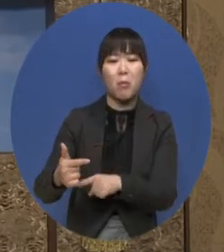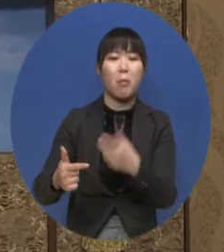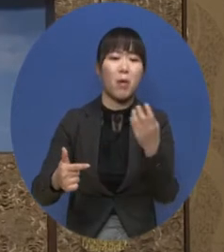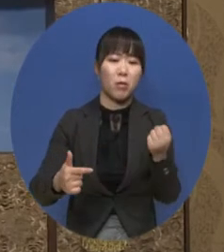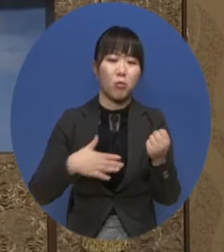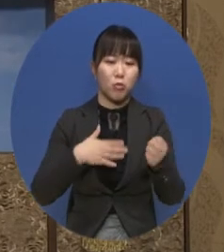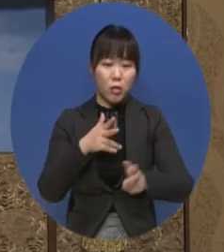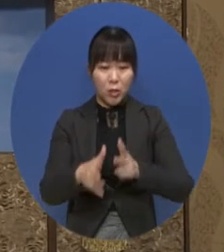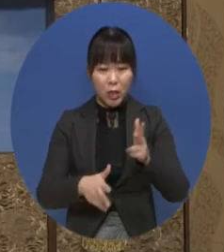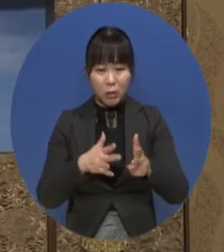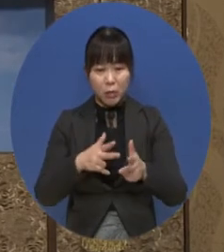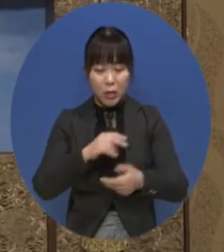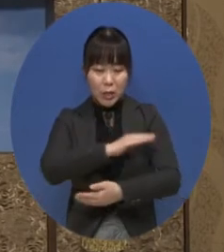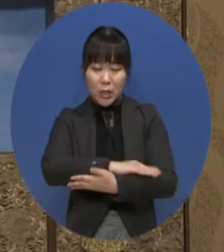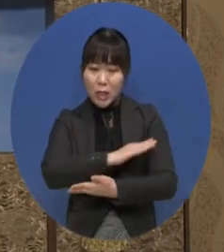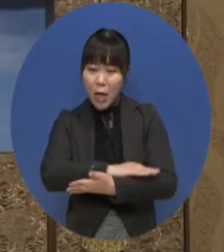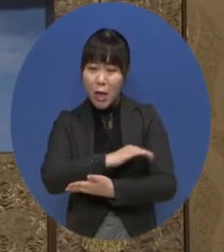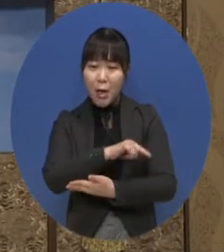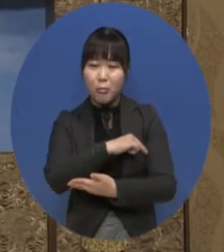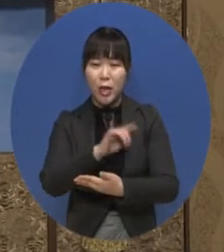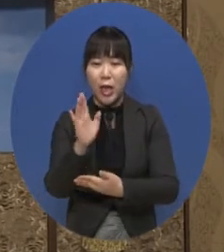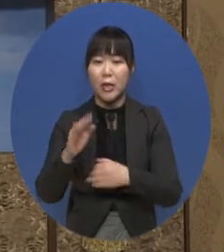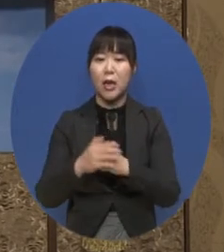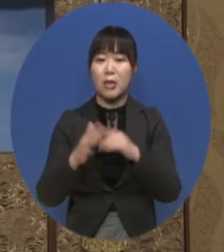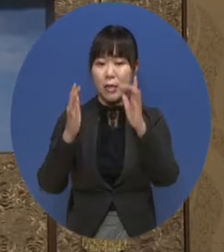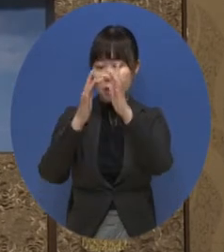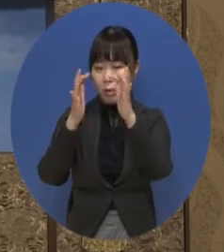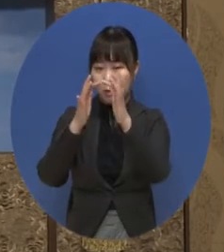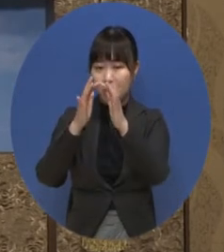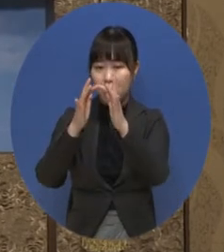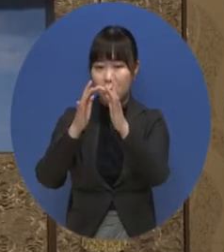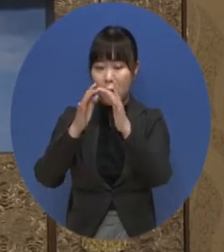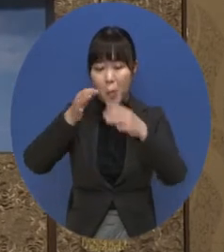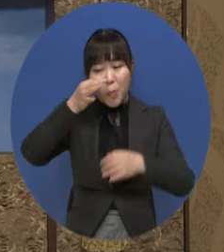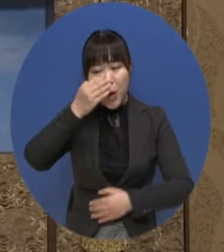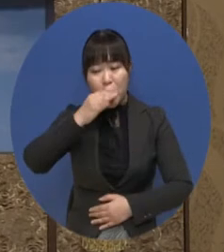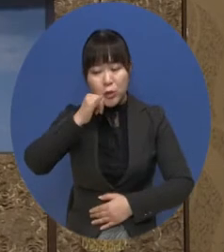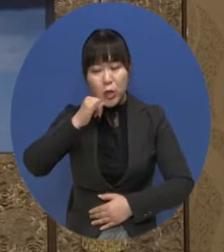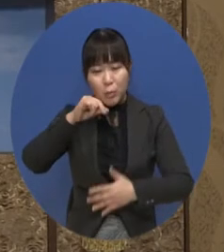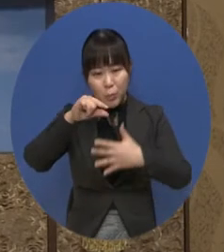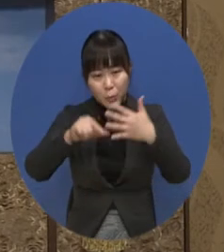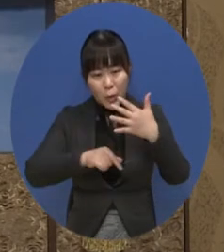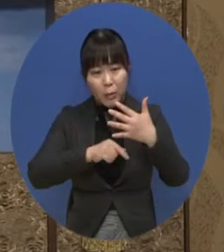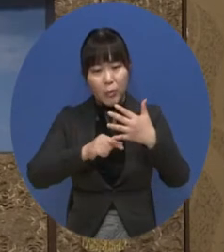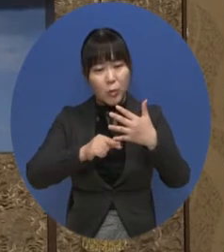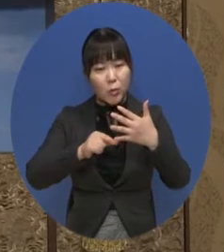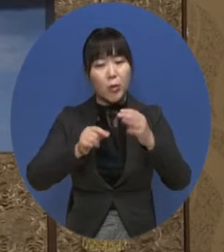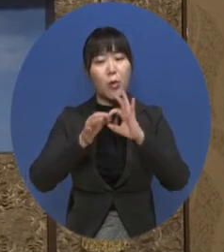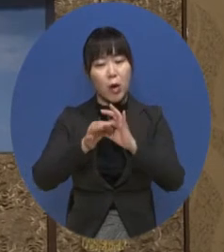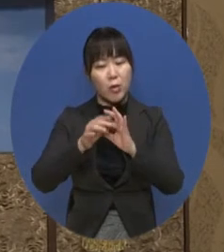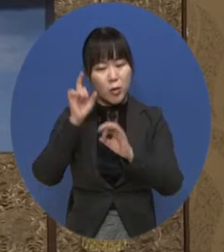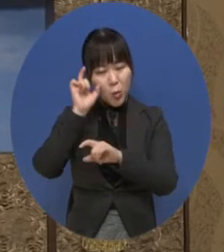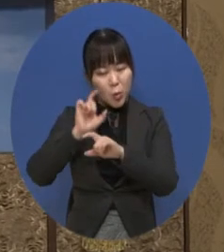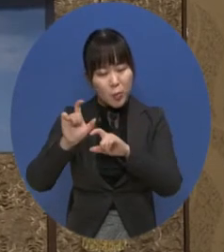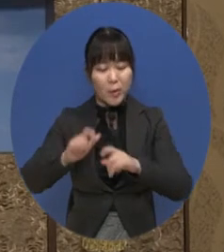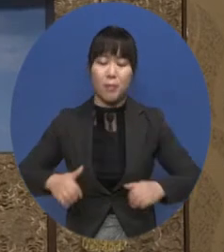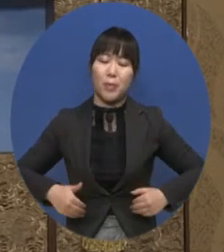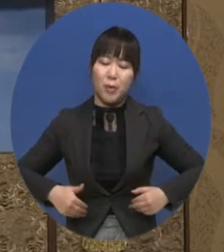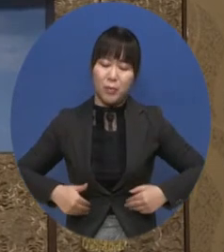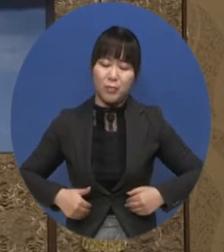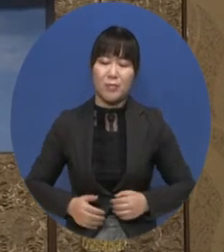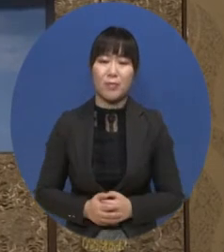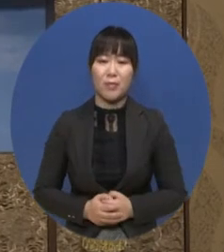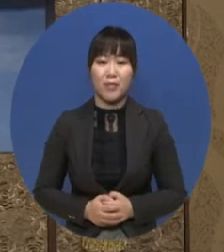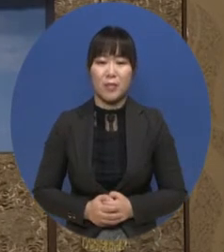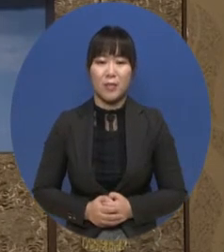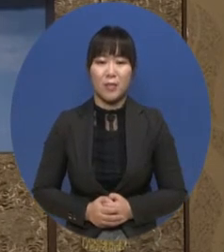저희 사업에도 아마도 인쇄물이 아니라 온라인으로 볼 수 있는 콘텐츠 이런 쪽으로 고민을 해야 되는 계기가 되기도